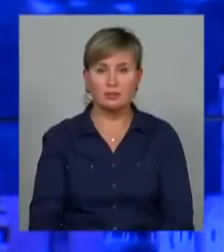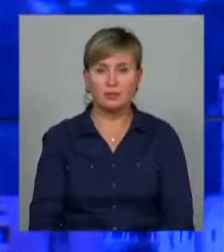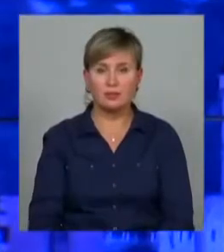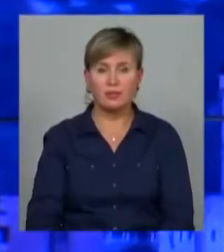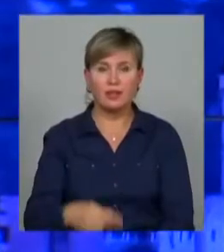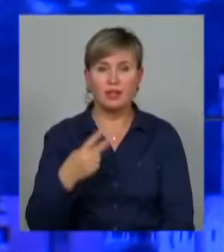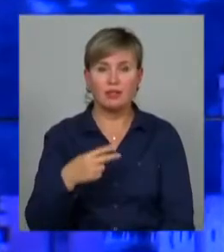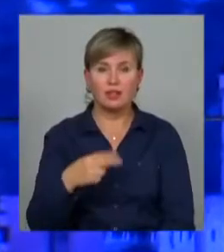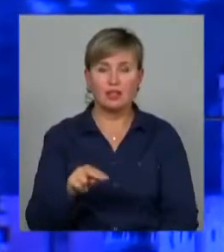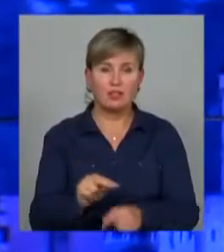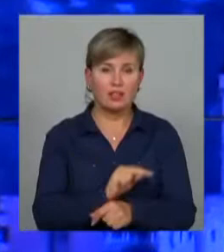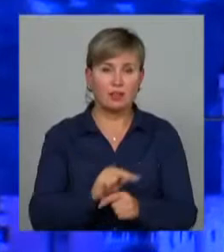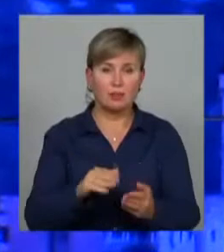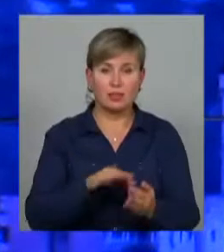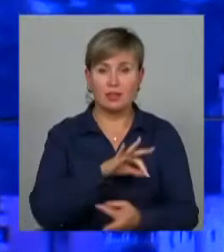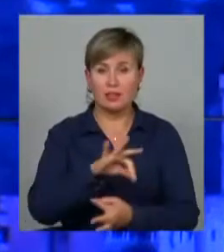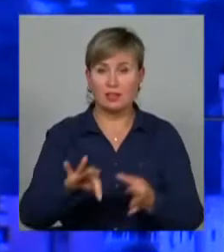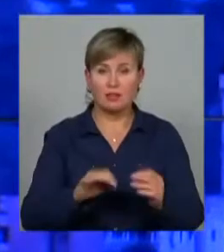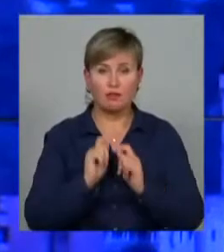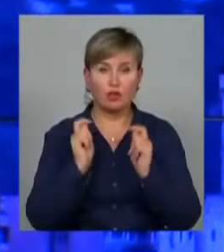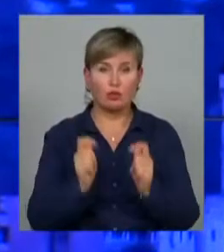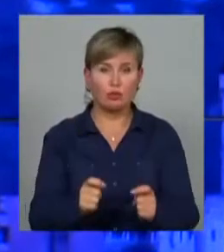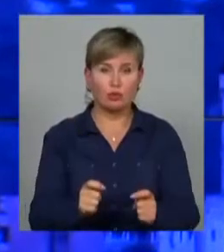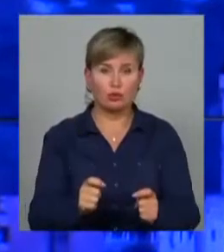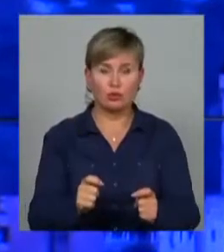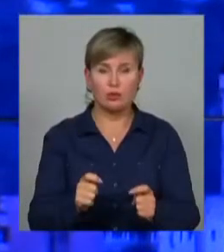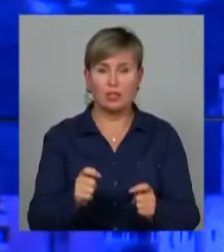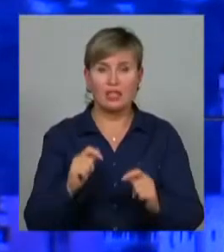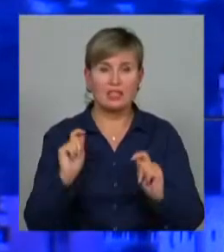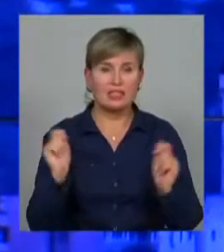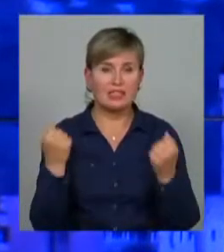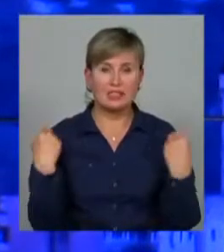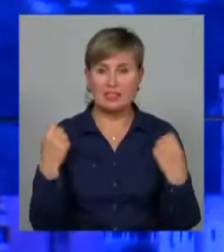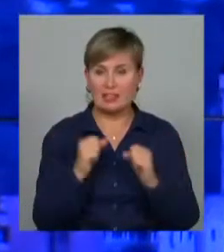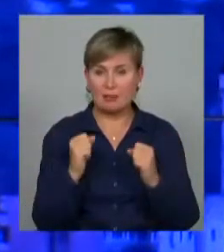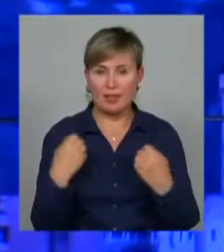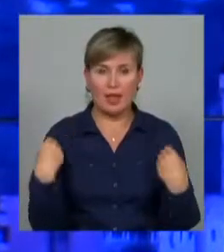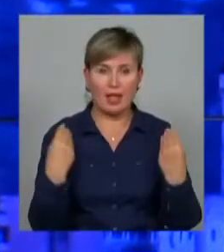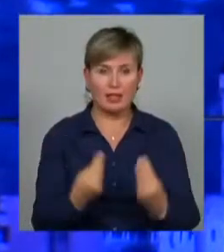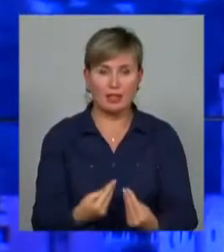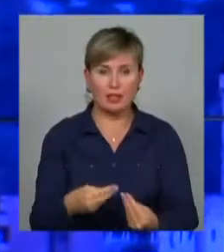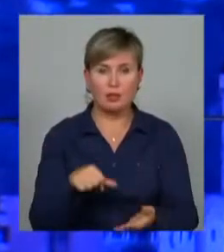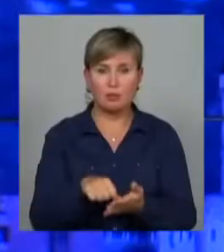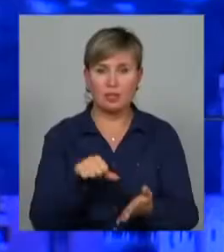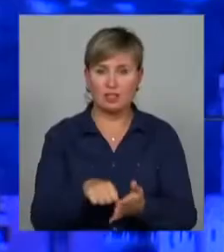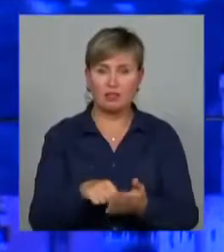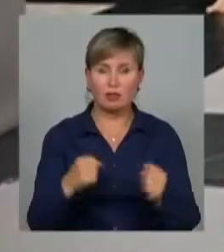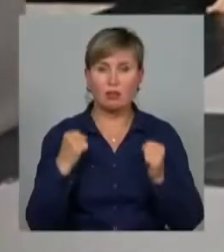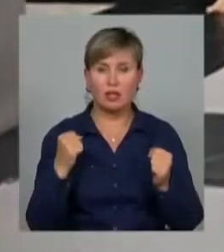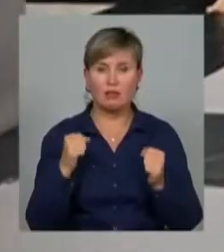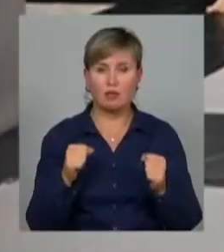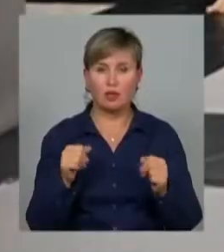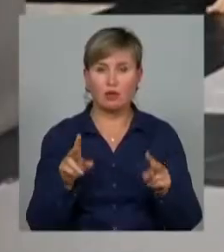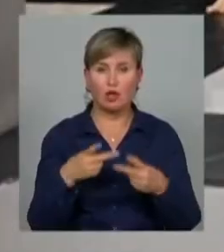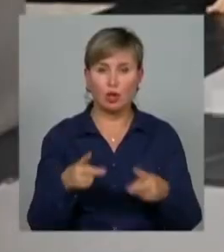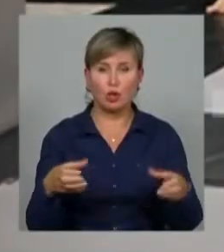20 воспитанникам детского дома «Жинуя» вручены комплекты зимней одежды от представителей спортивного клуба «Сагадат Батыр». Вместе